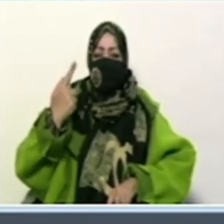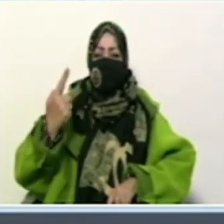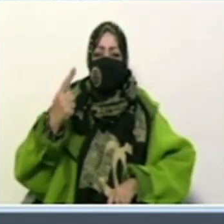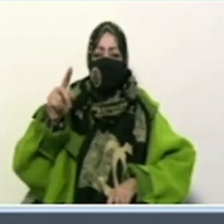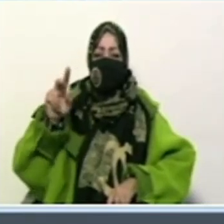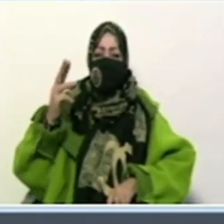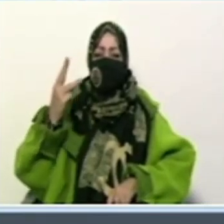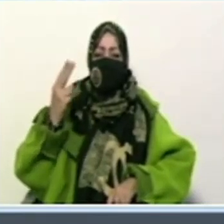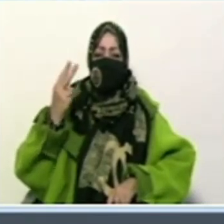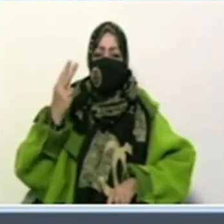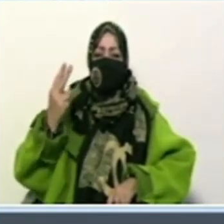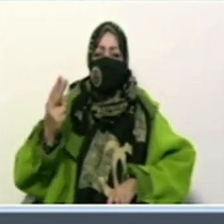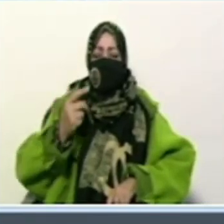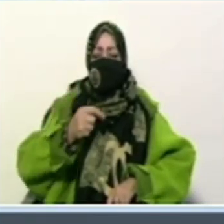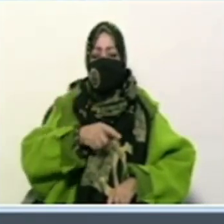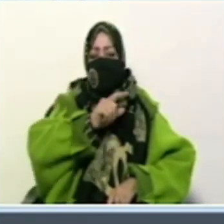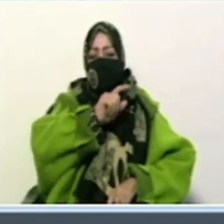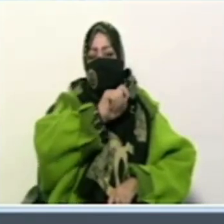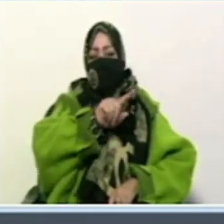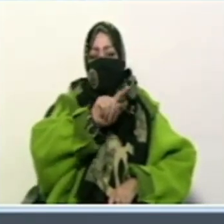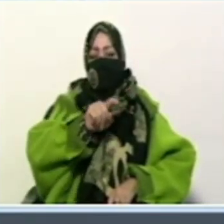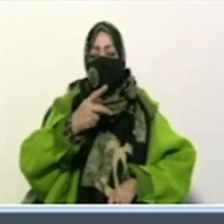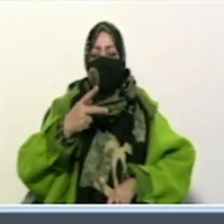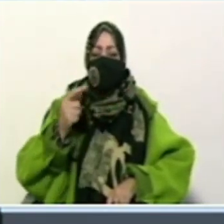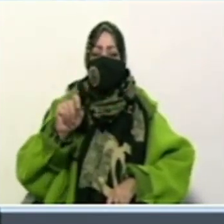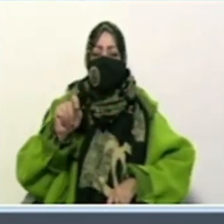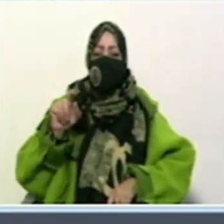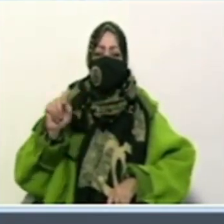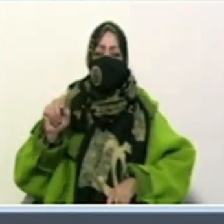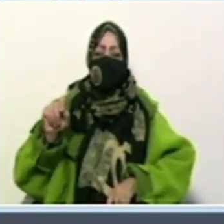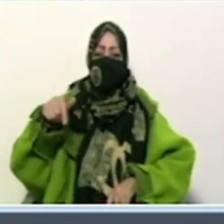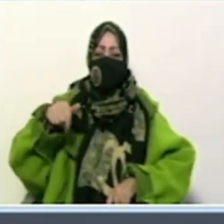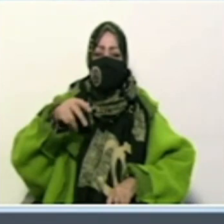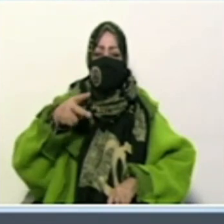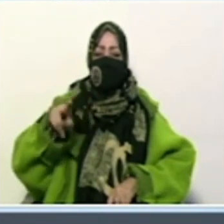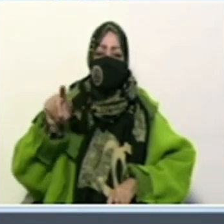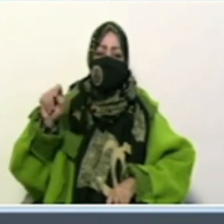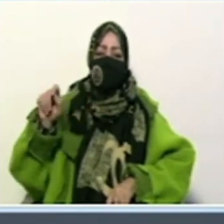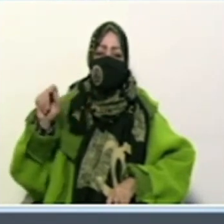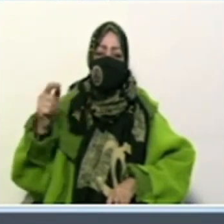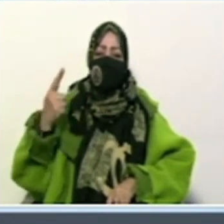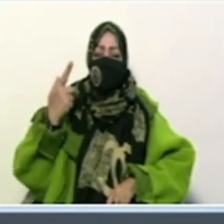021-36-0102 عفوا. وأيضا يمكنكم التواصل على رقمين للفايبر